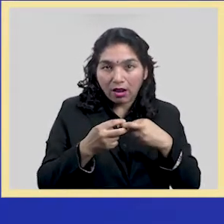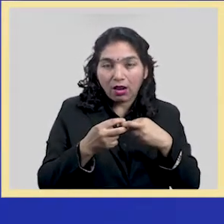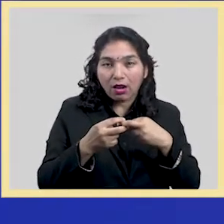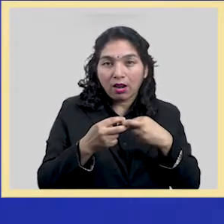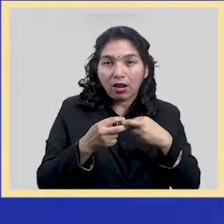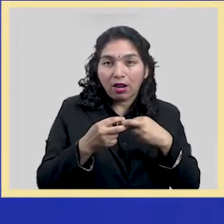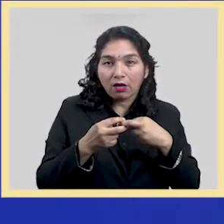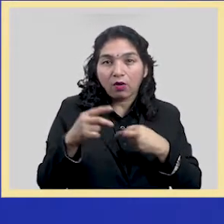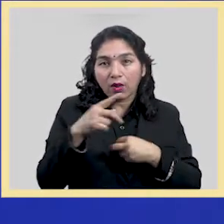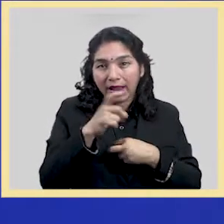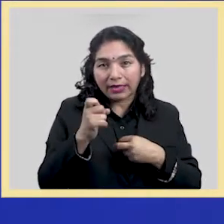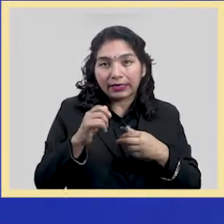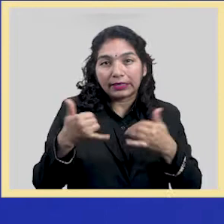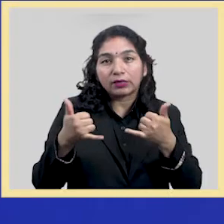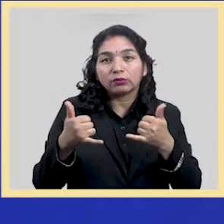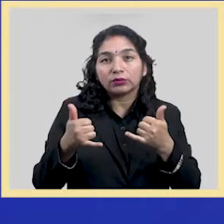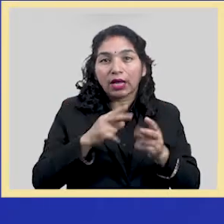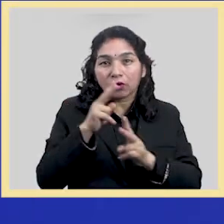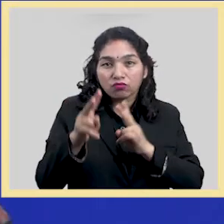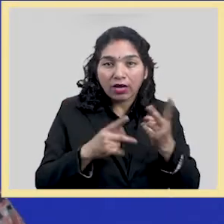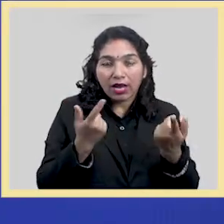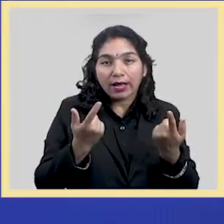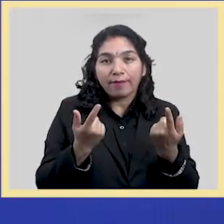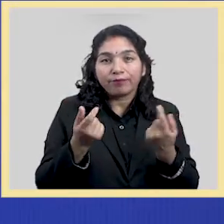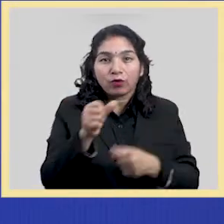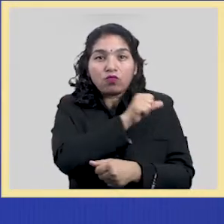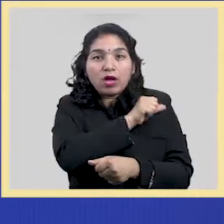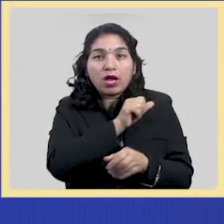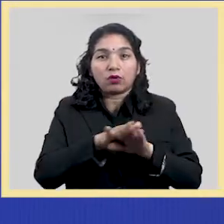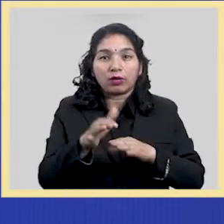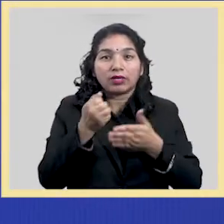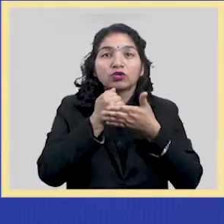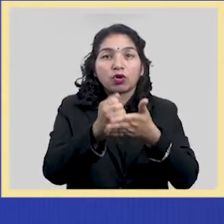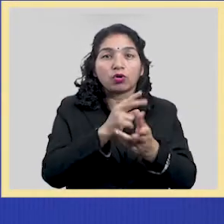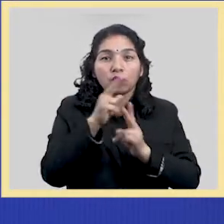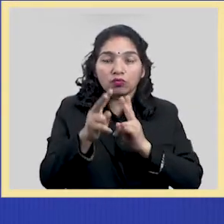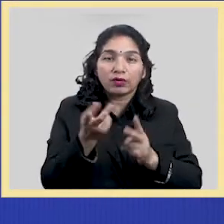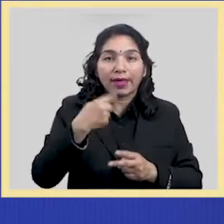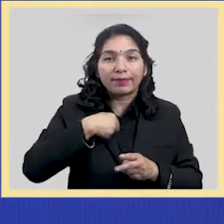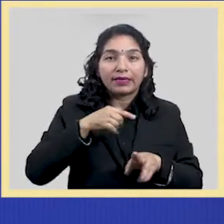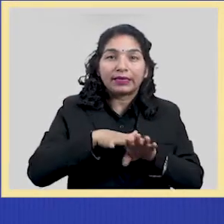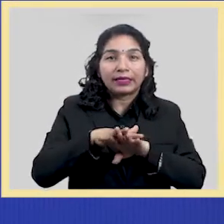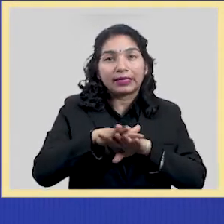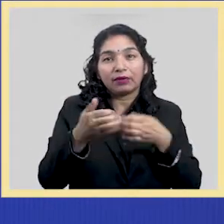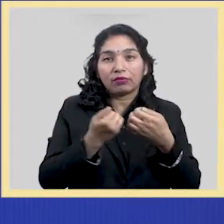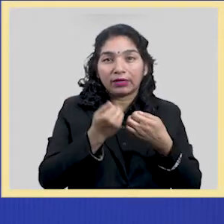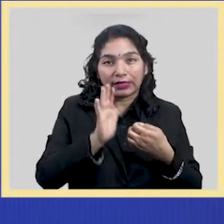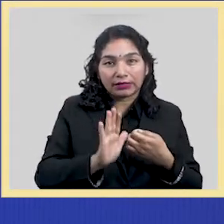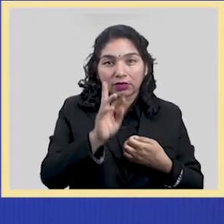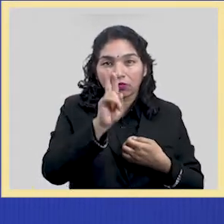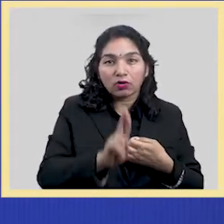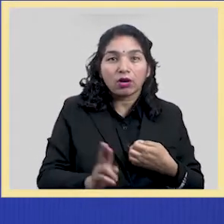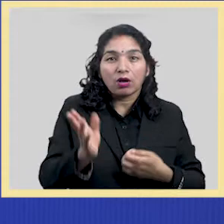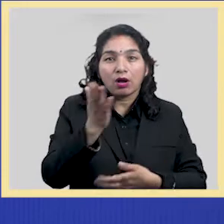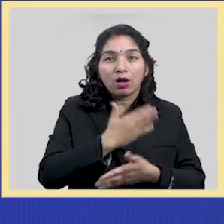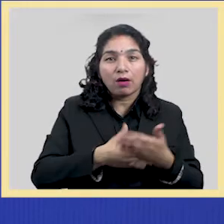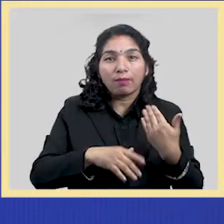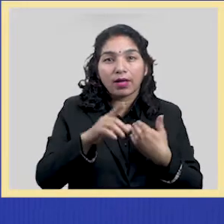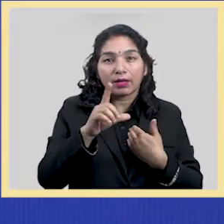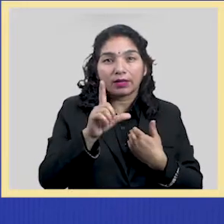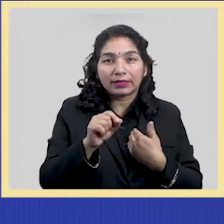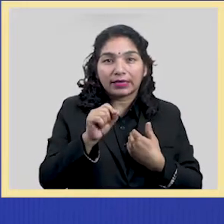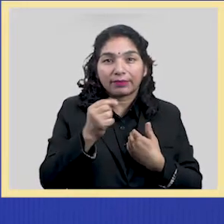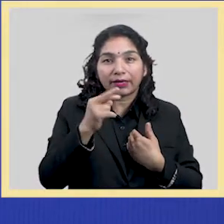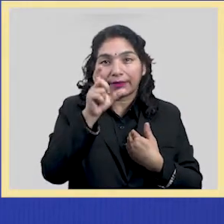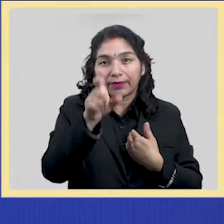इन्जुरी लाई त्यो खेलकुदका कुराहरू होस् र उहाँहरूलाई चाहिँ सहयोगका कुराहरू होस् हामीले धेरै कुराहरू गरेका छौँ. र अपाङ्ग